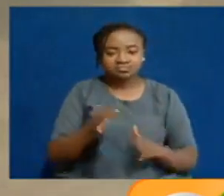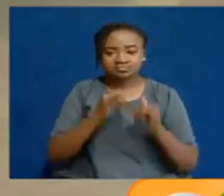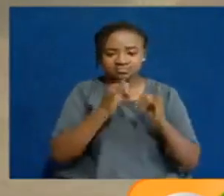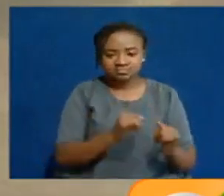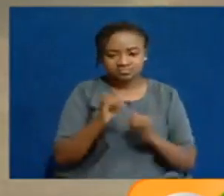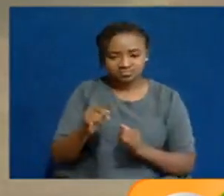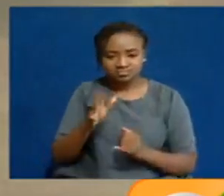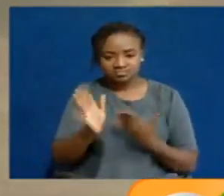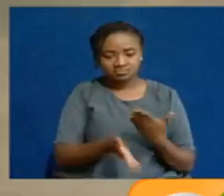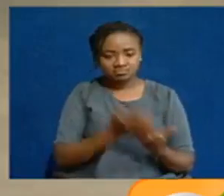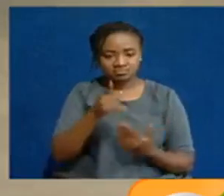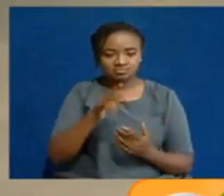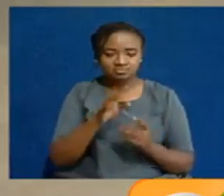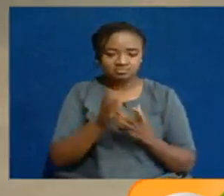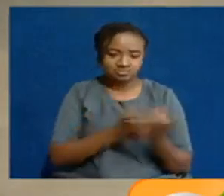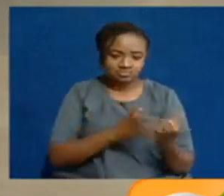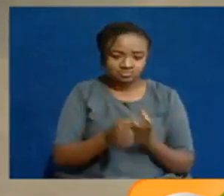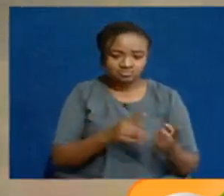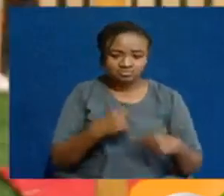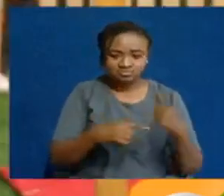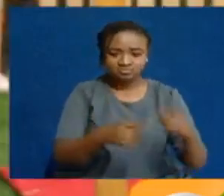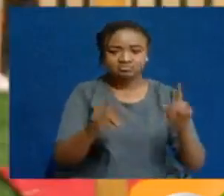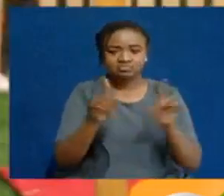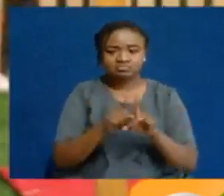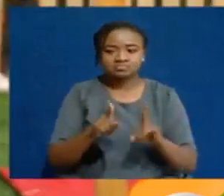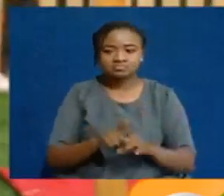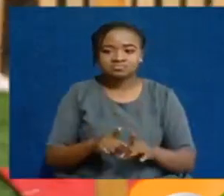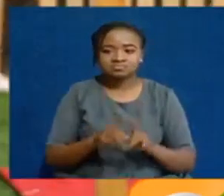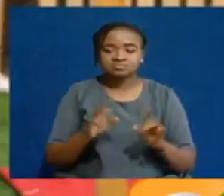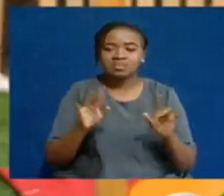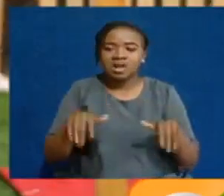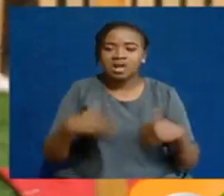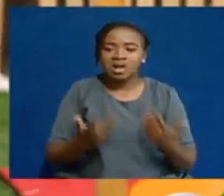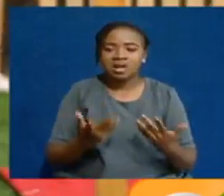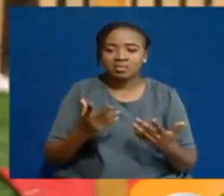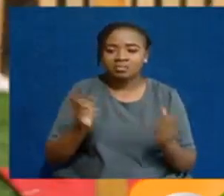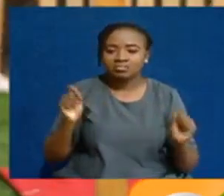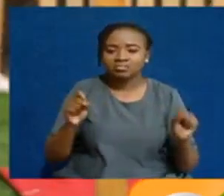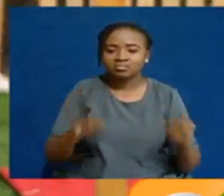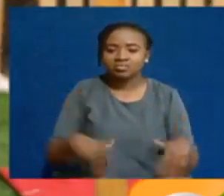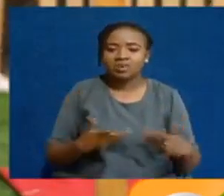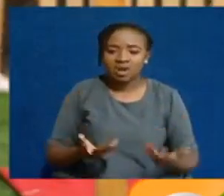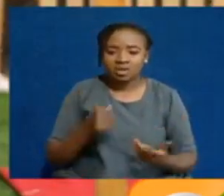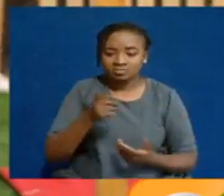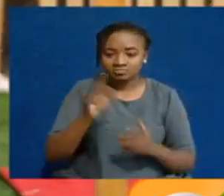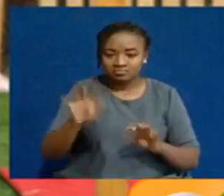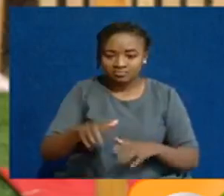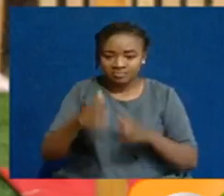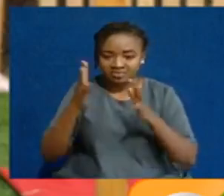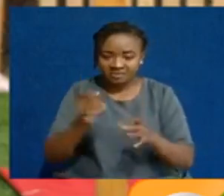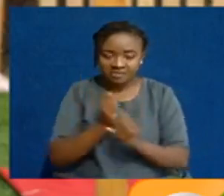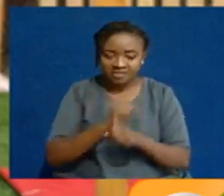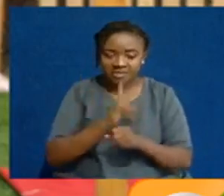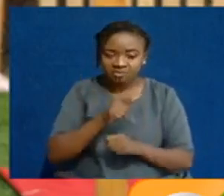kufanya biashara, za kufanya mambo ya ukulima. Ni vipi ambavyo mkulima atahakikisha mchanga wake uko